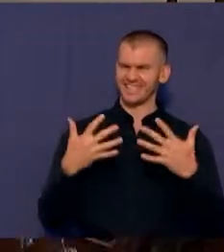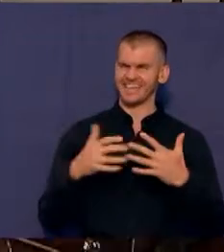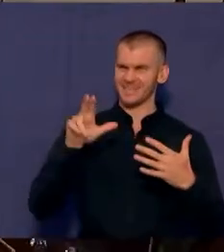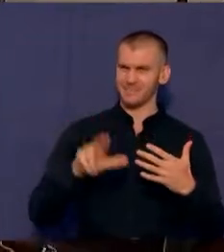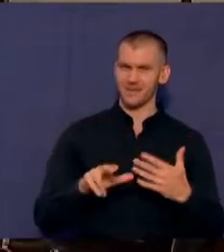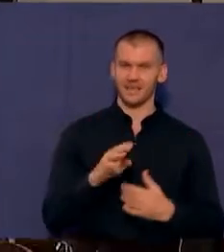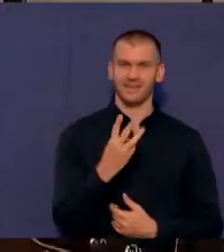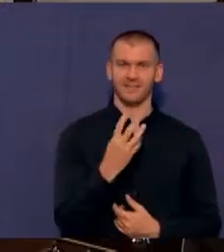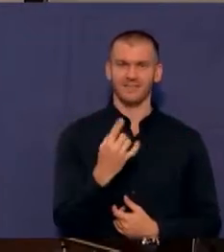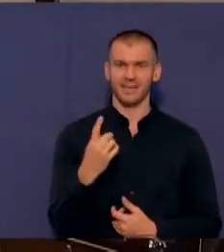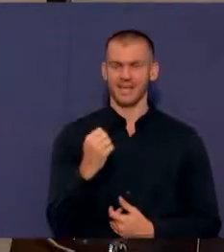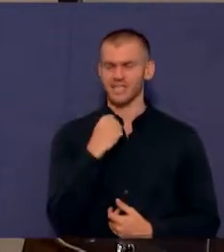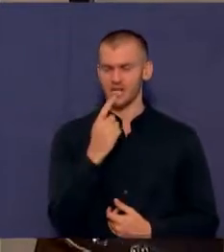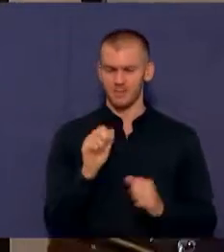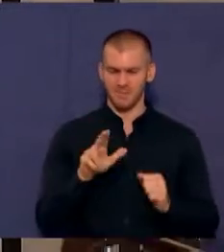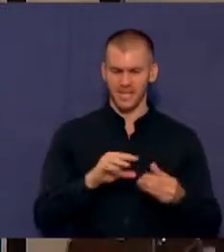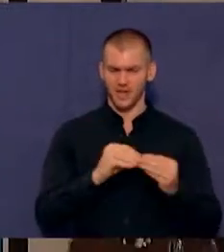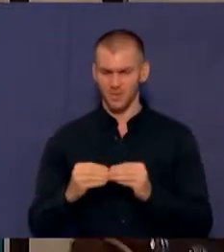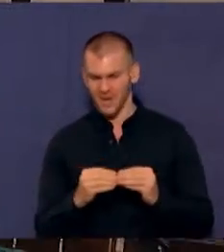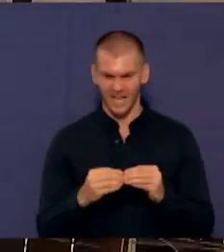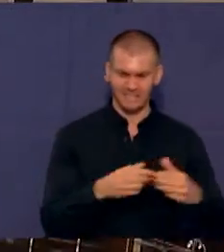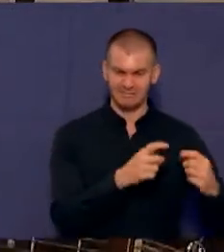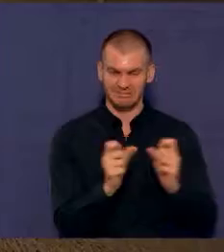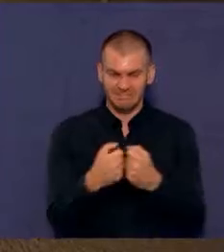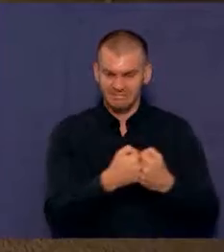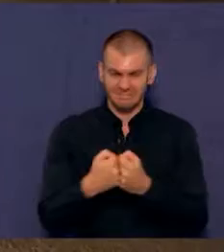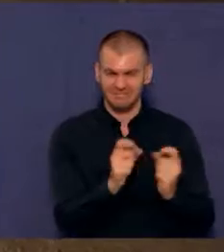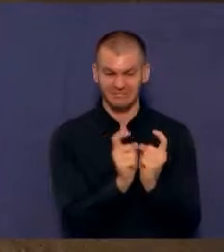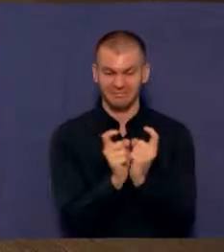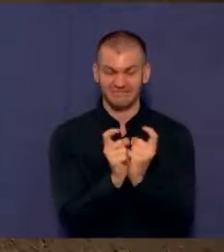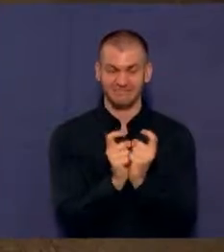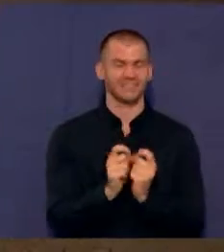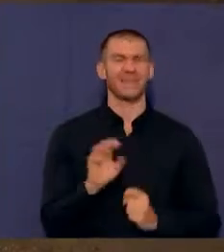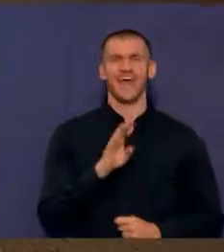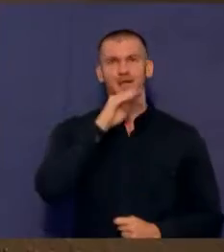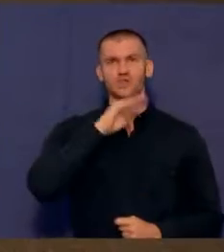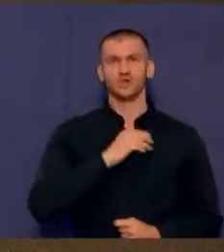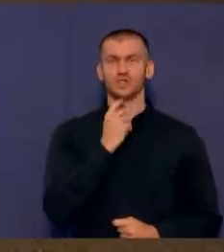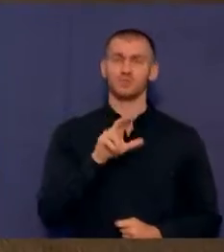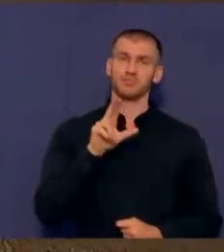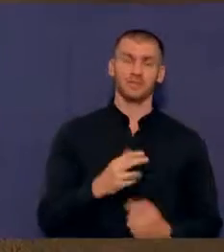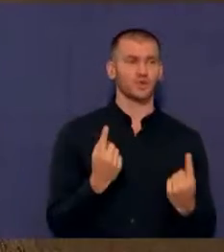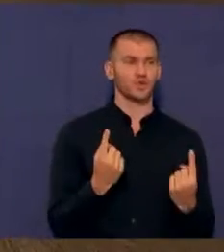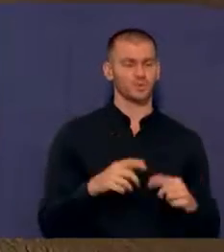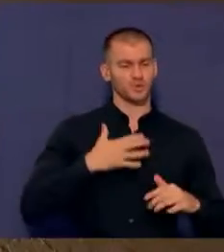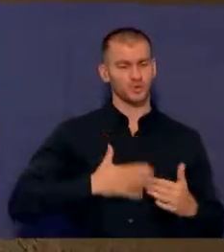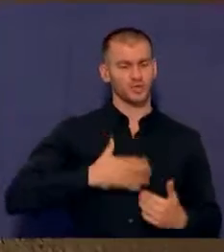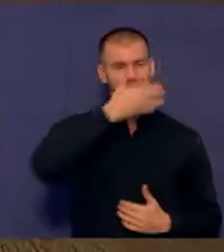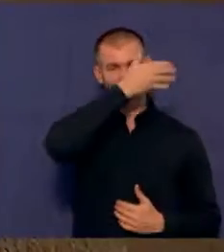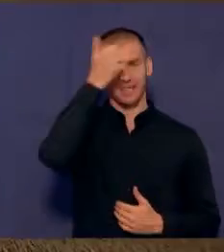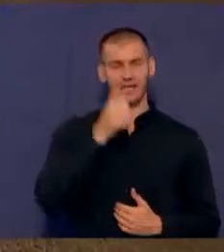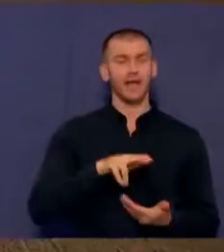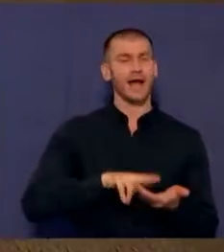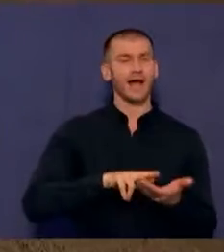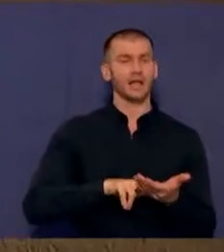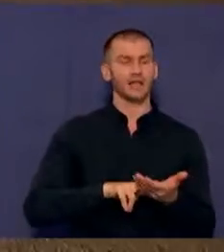Ja, det är det värsta kriget. Nej, men det är underbart. Det är skönt att kunna vara ärlig. Jag tror att det är därför de låtarna